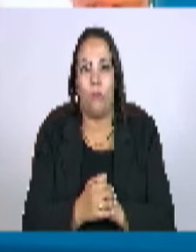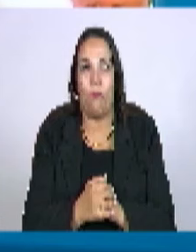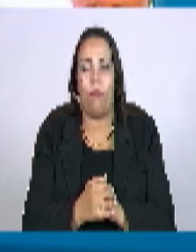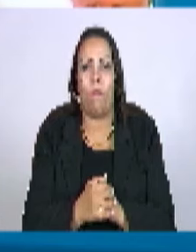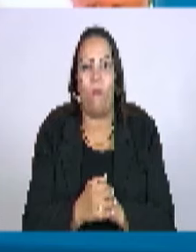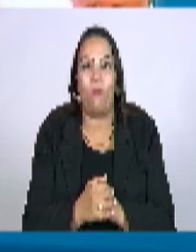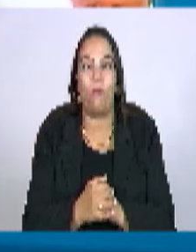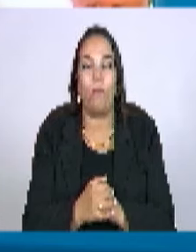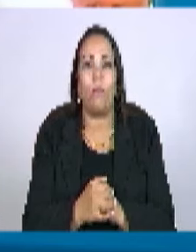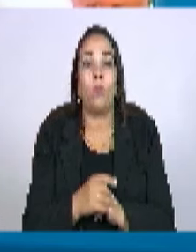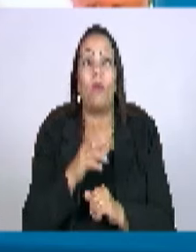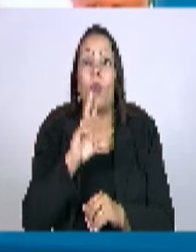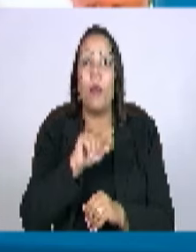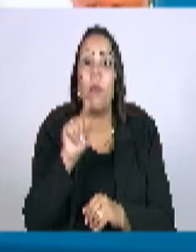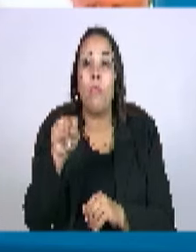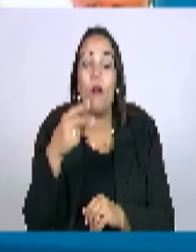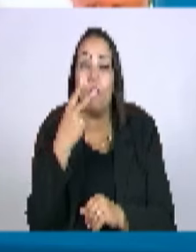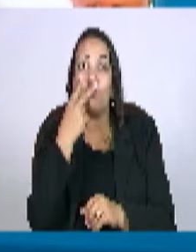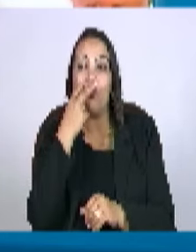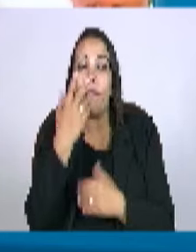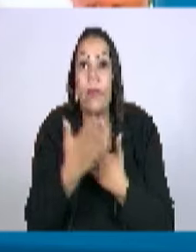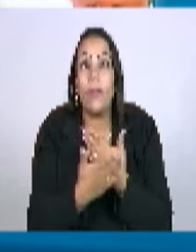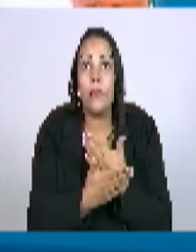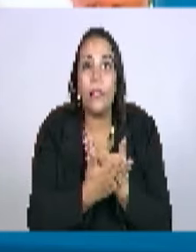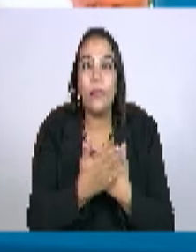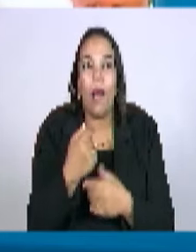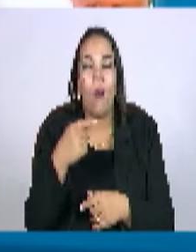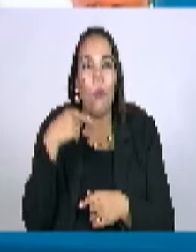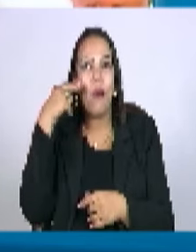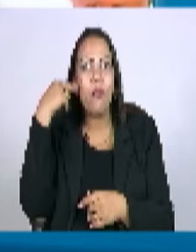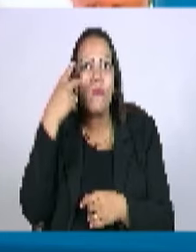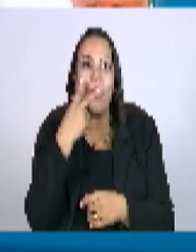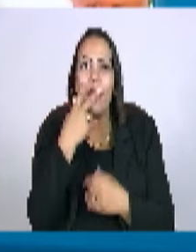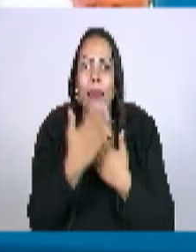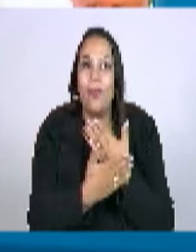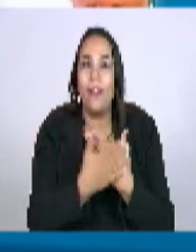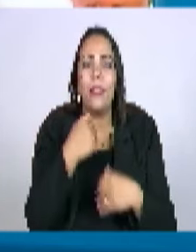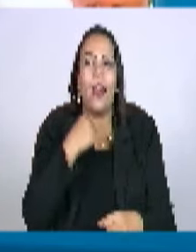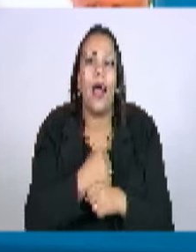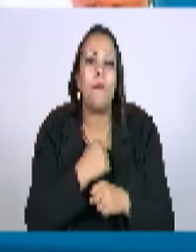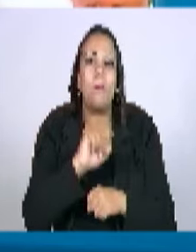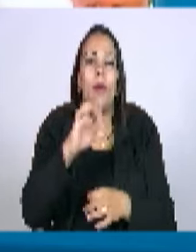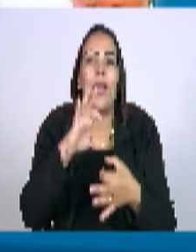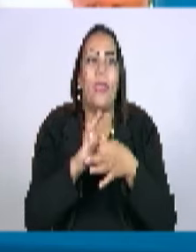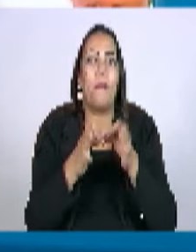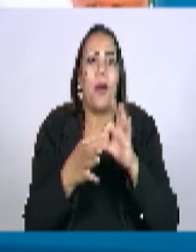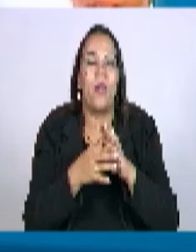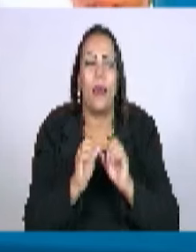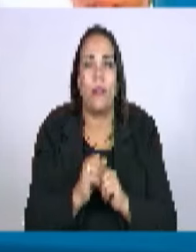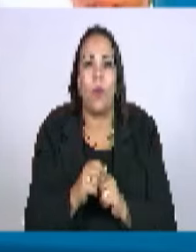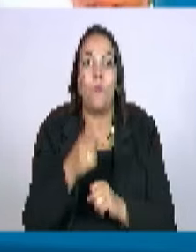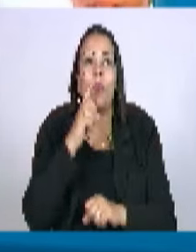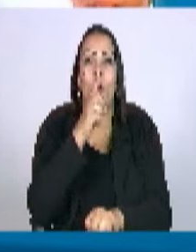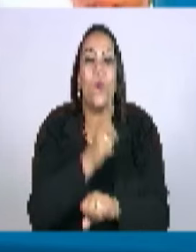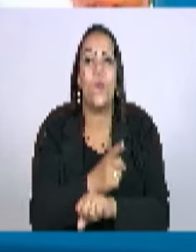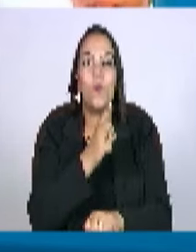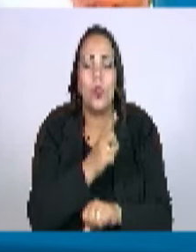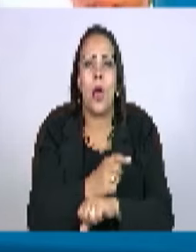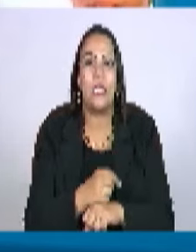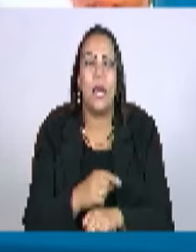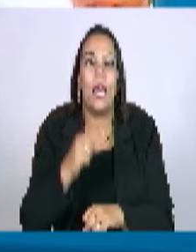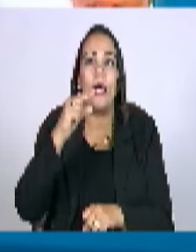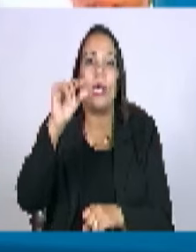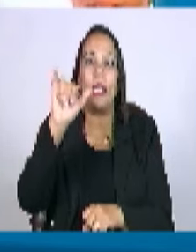طبعا ده نظره جديده ورؤيه جديده للعمل الاهلي الاستاذه